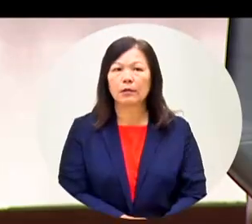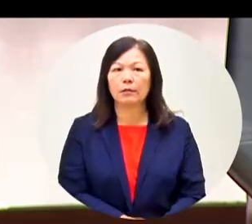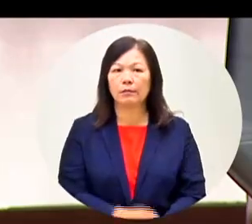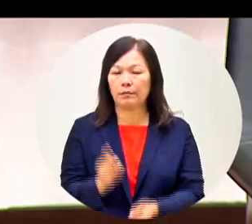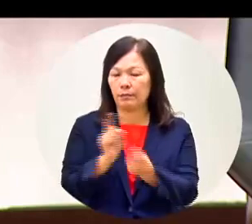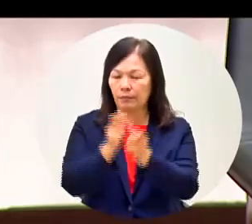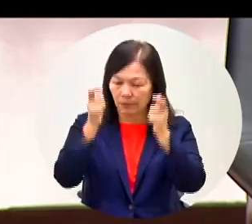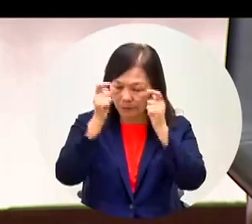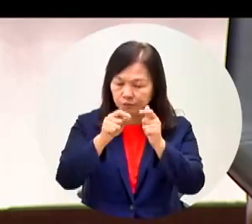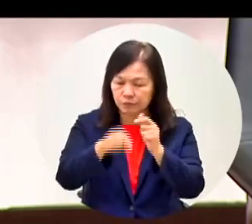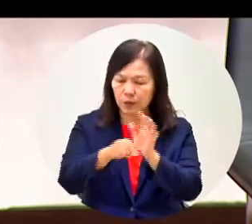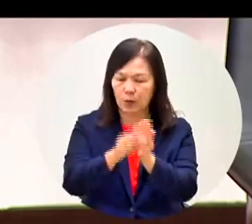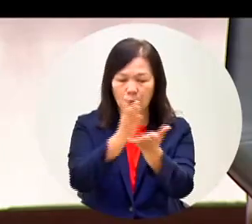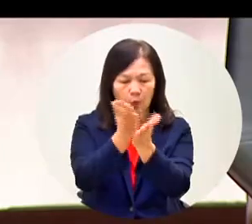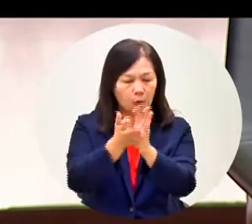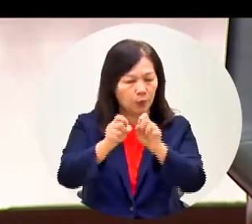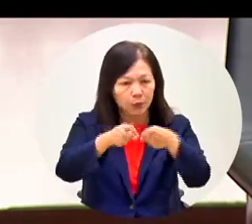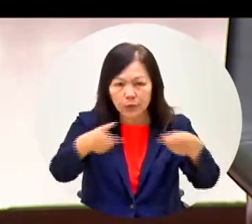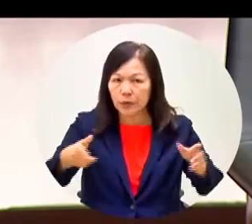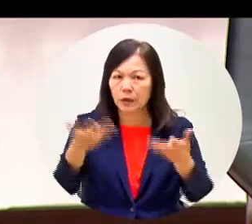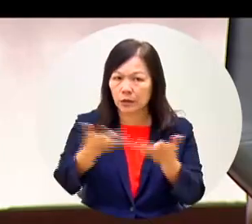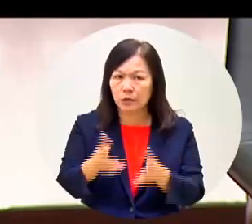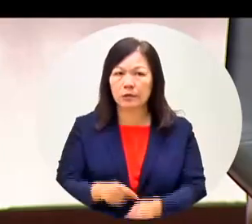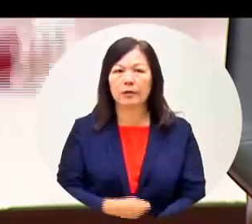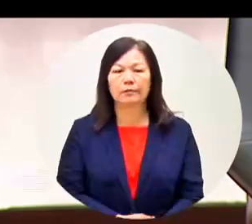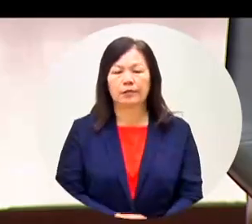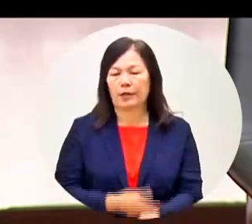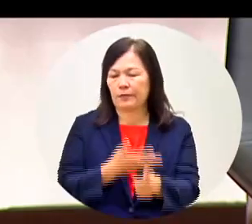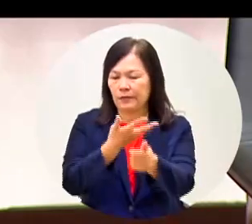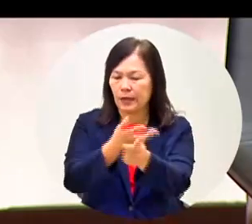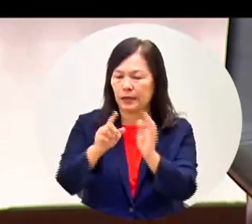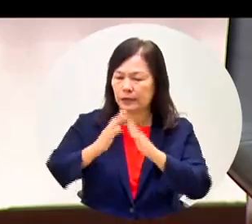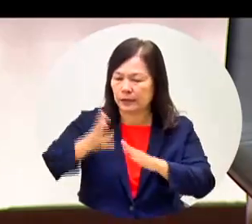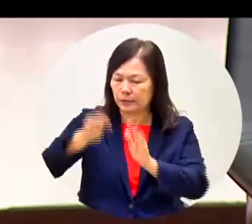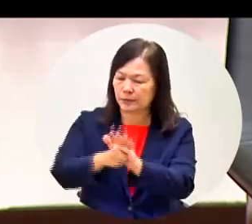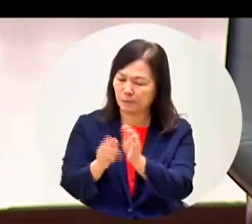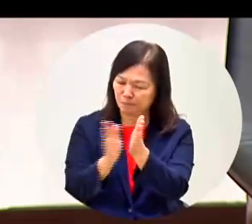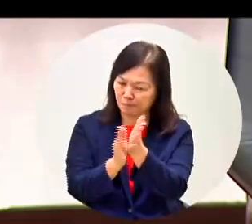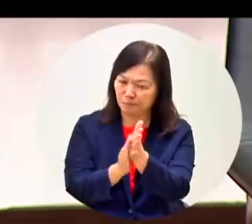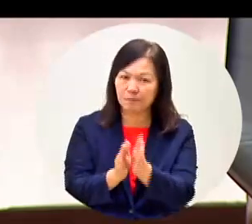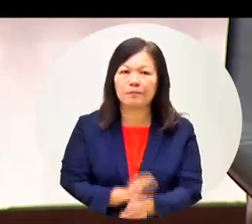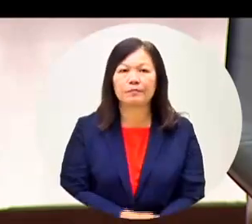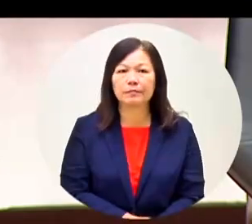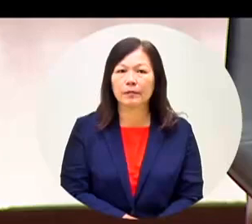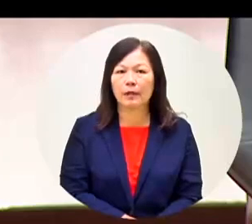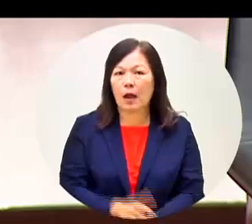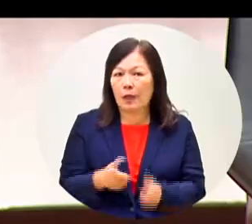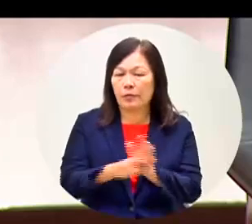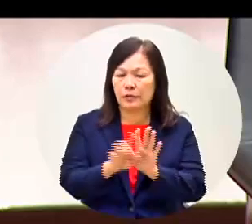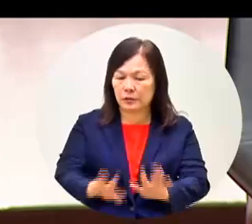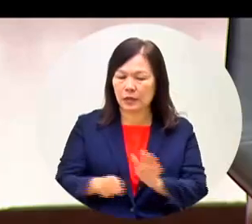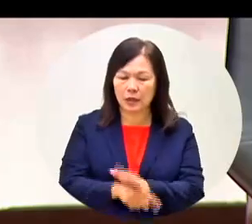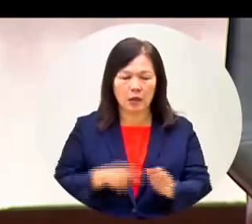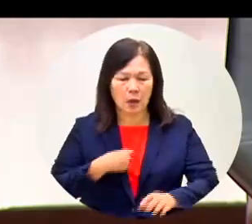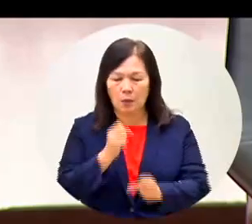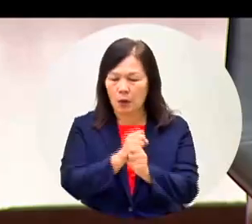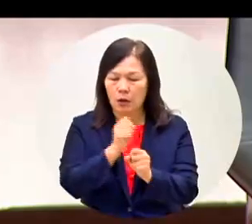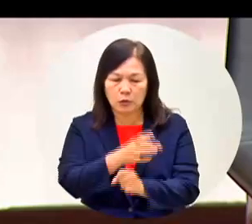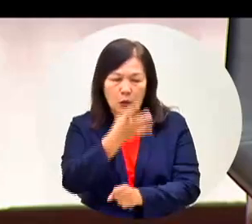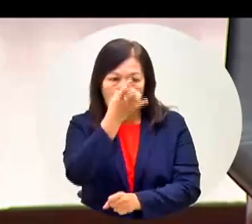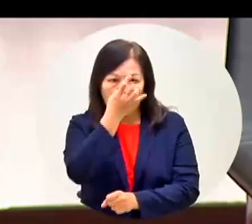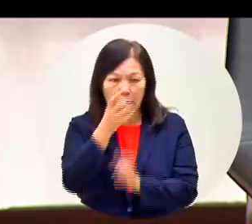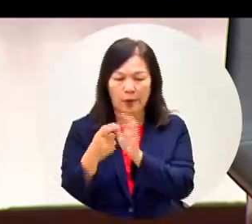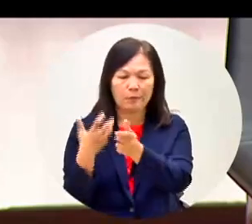个本席先予以肯定，而不是再把所有的这些高雄目前做不到的事情归给中央，或是推给前